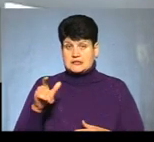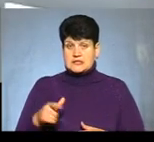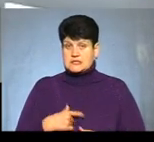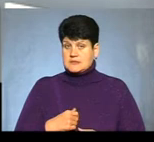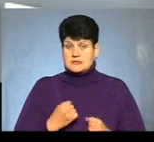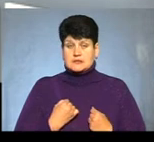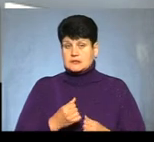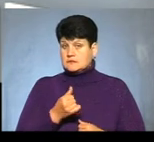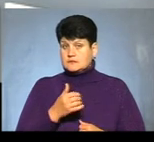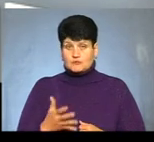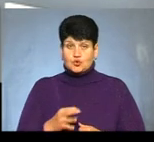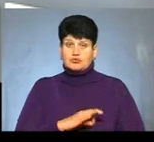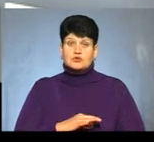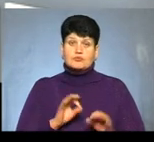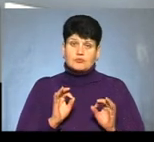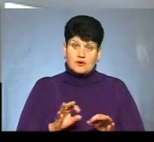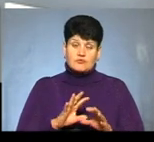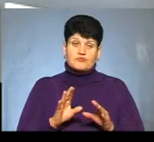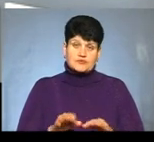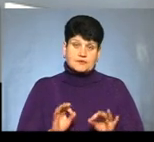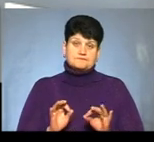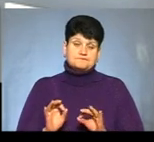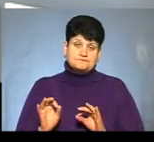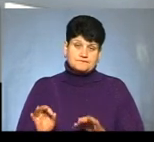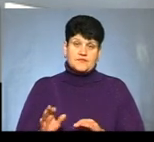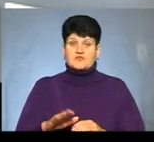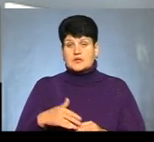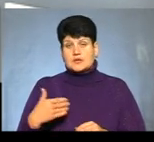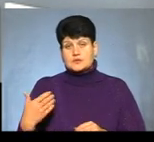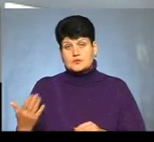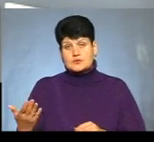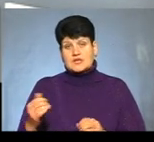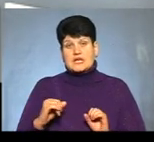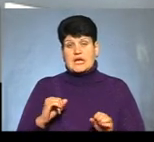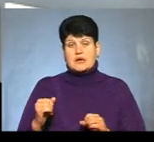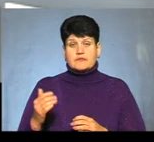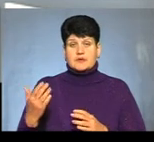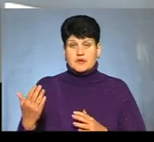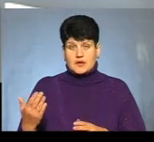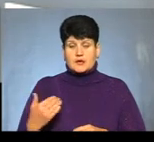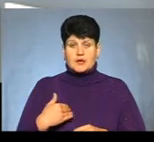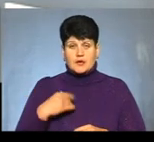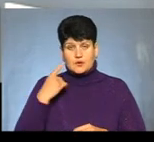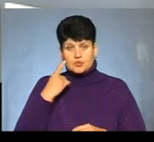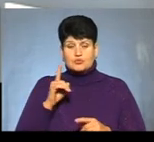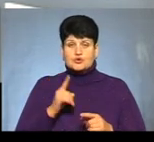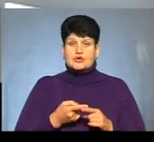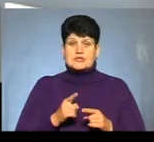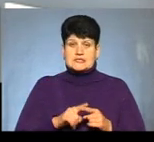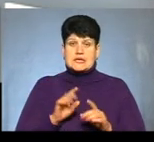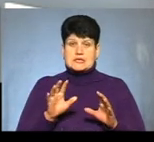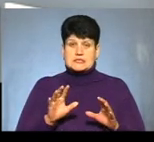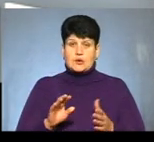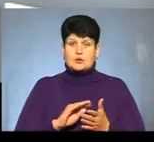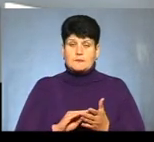не захистить. Юридично все правильно, юридично все на боці керівника. І я думаю, що цей